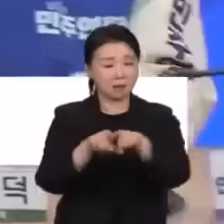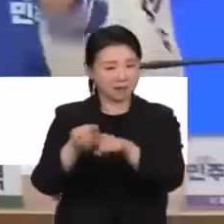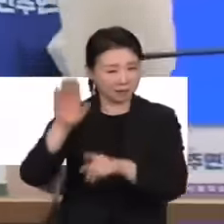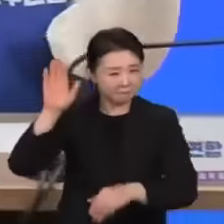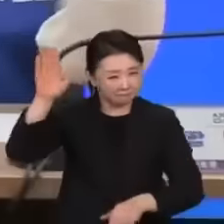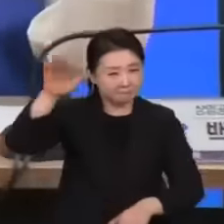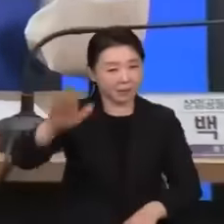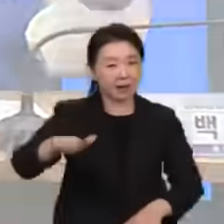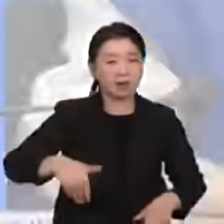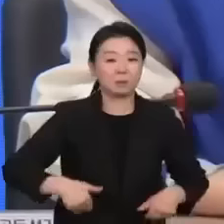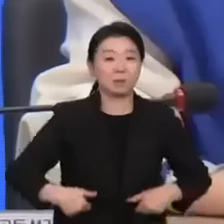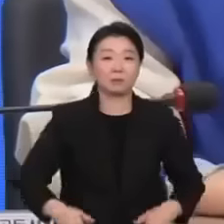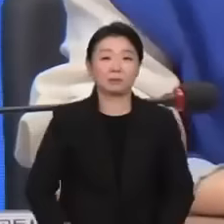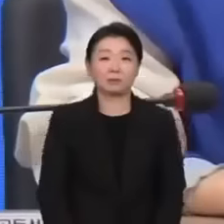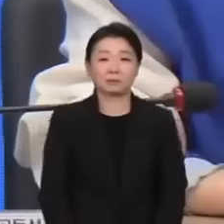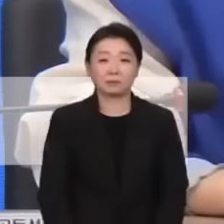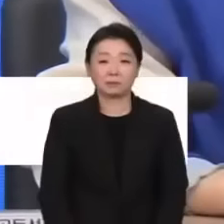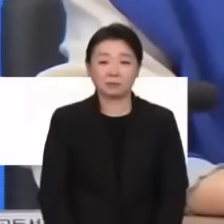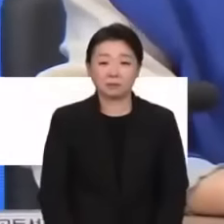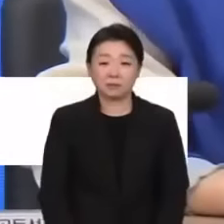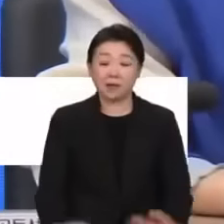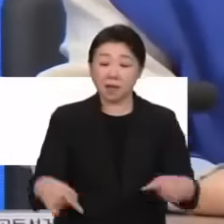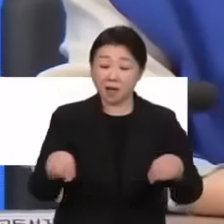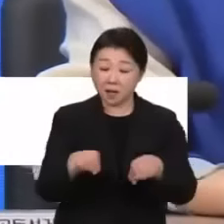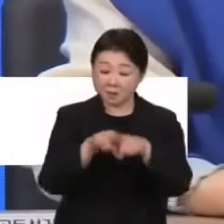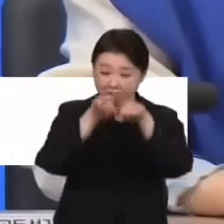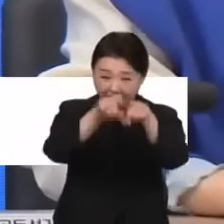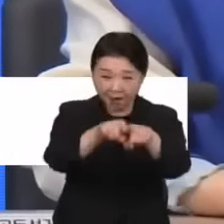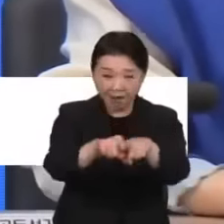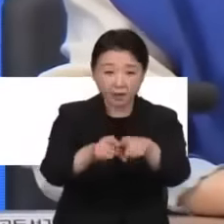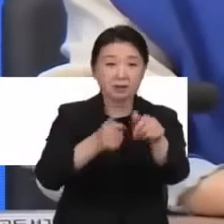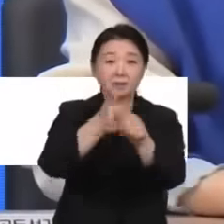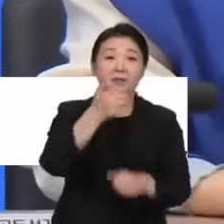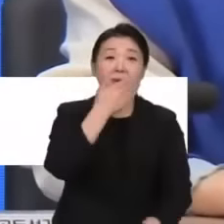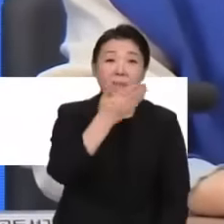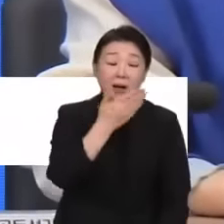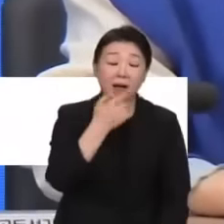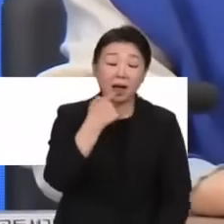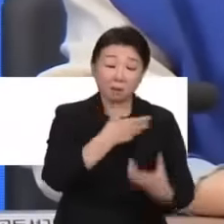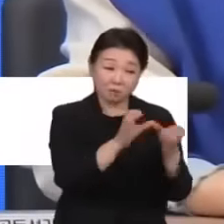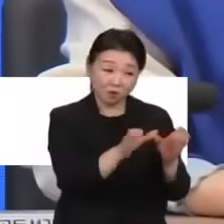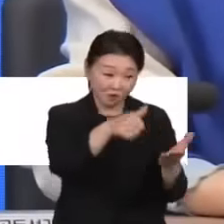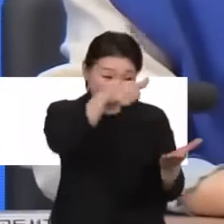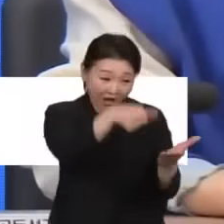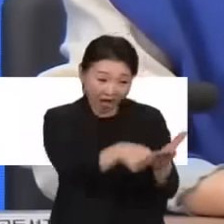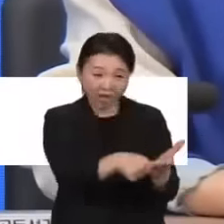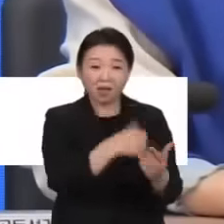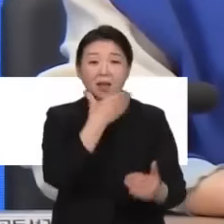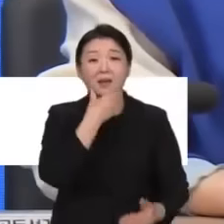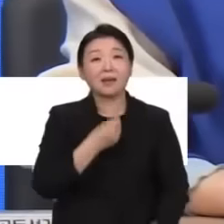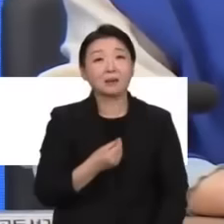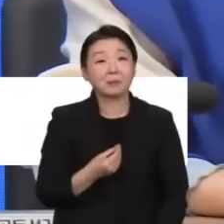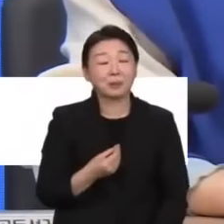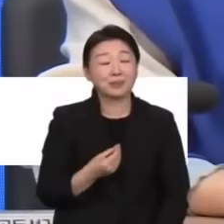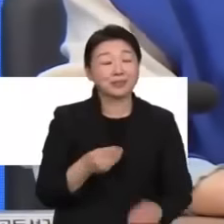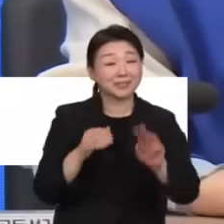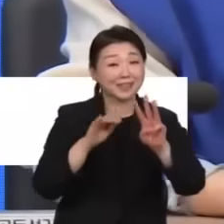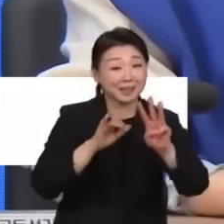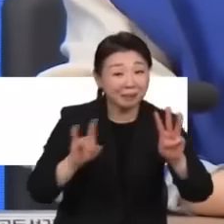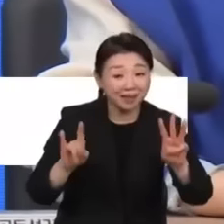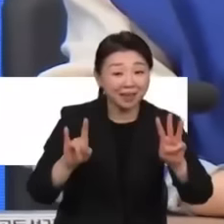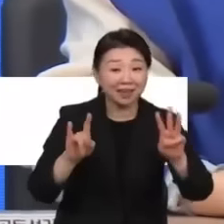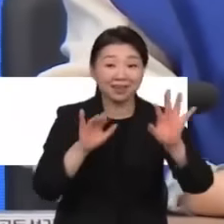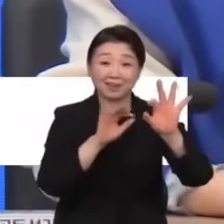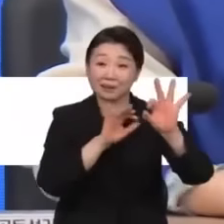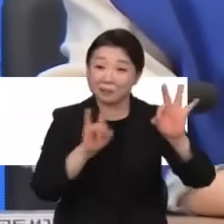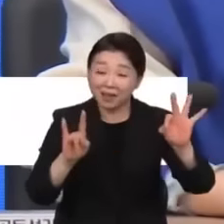가겠습니다. 더불어 가면 승리할 것이고 더불어를 선택하면 행복이 3배,